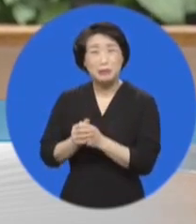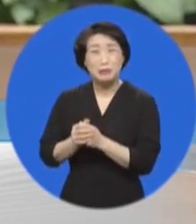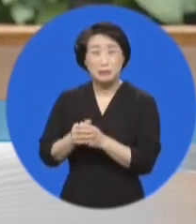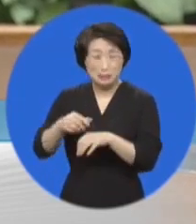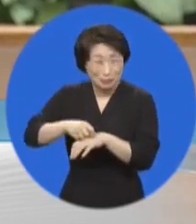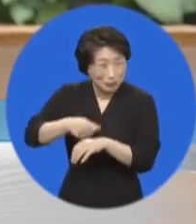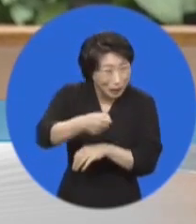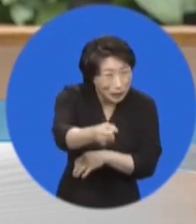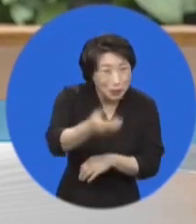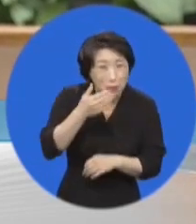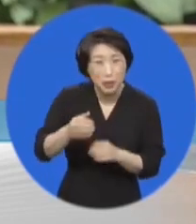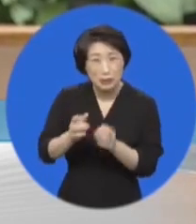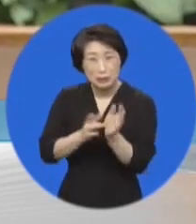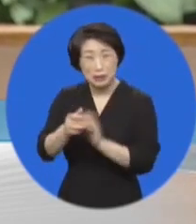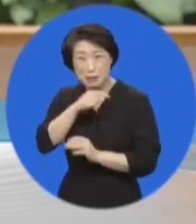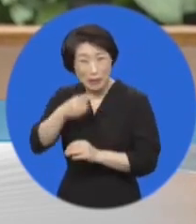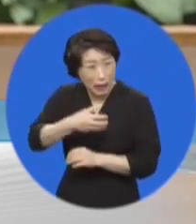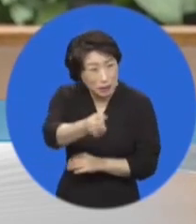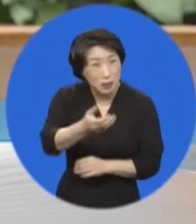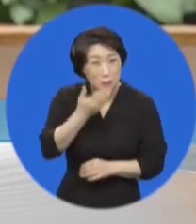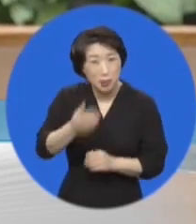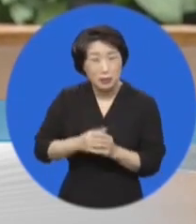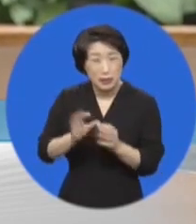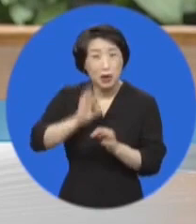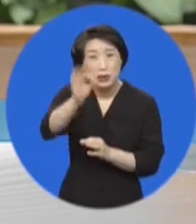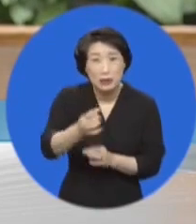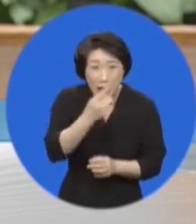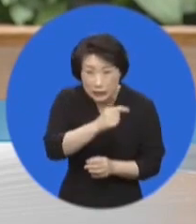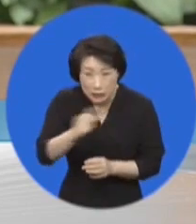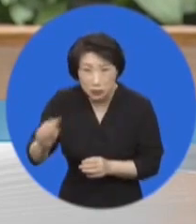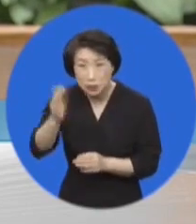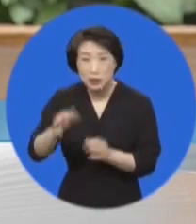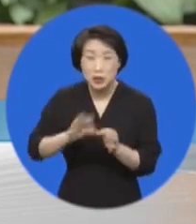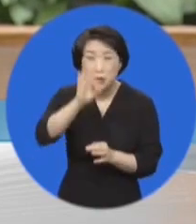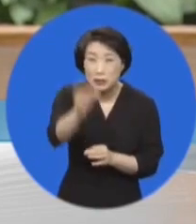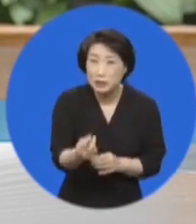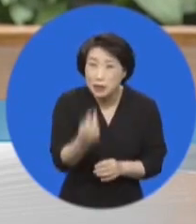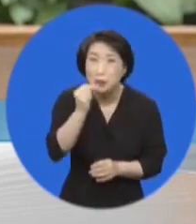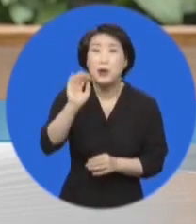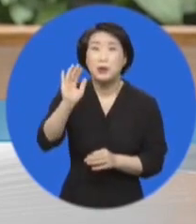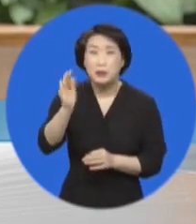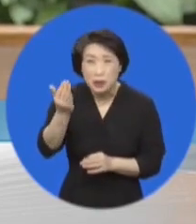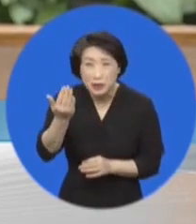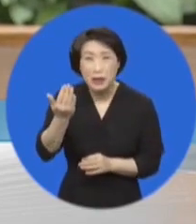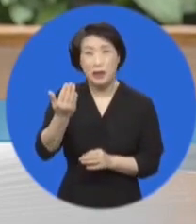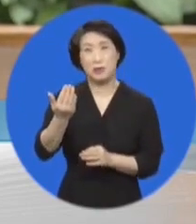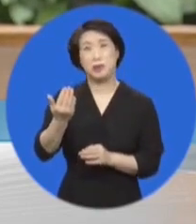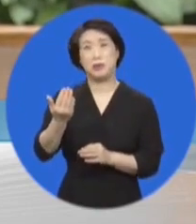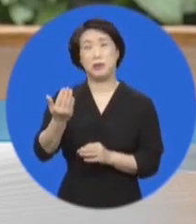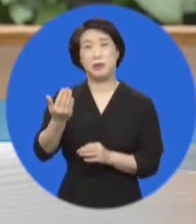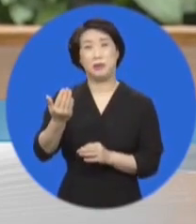살 받아먹여 내 피 받아먹어 영원한 양식이요 영원한 생명이야